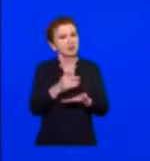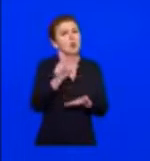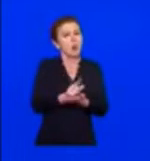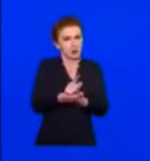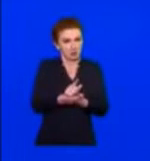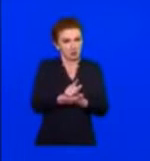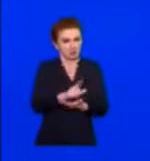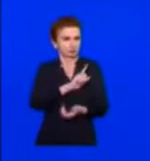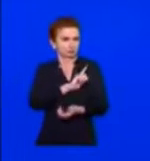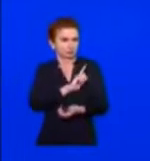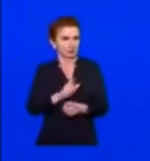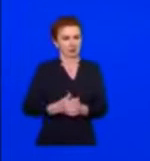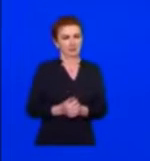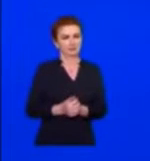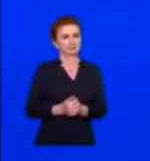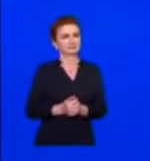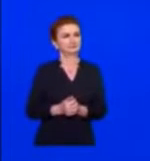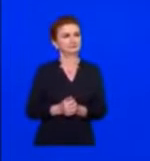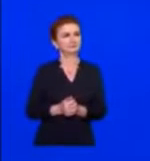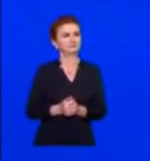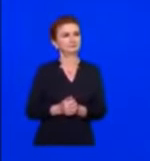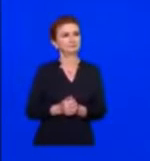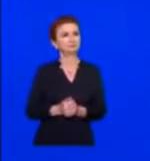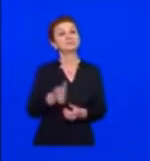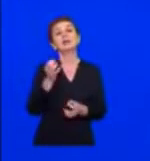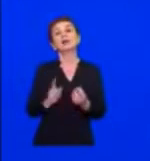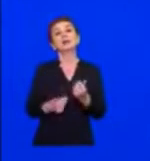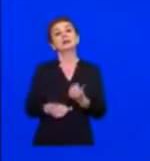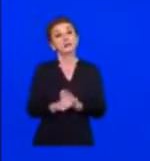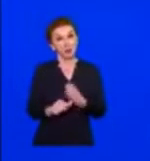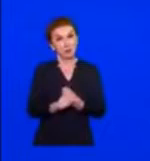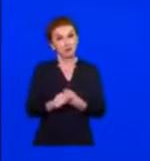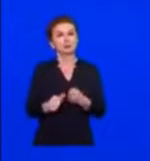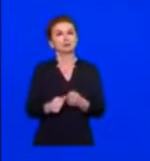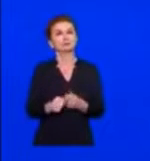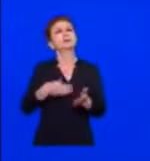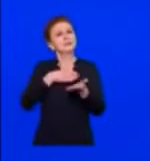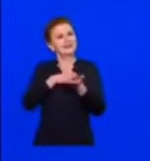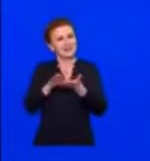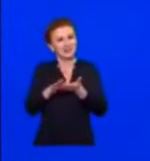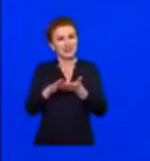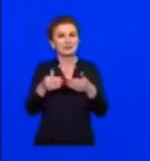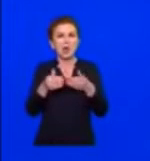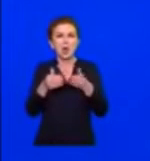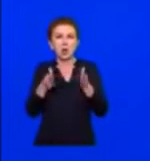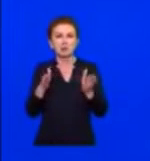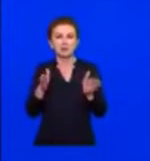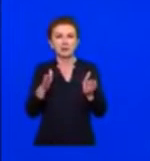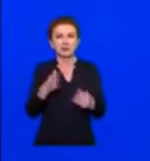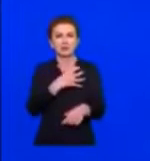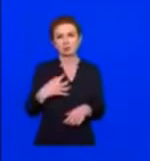Polsce. A więc konsekwentnie otwieramy gospodarkę, ale nawet o centymetr nie